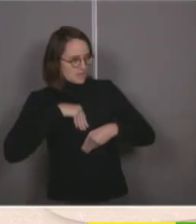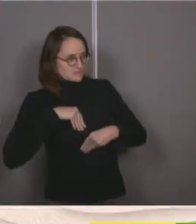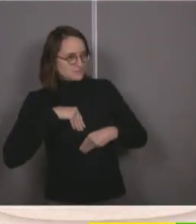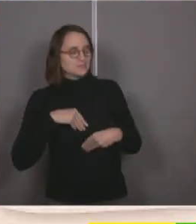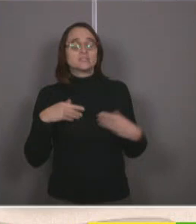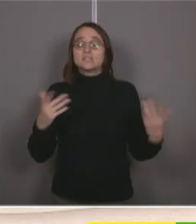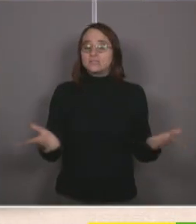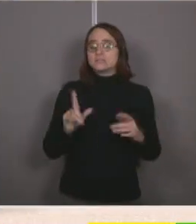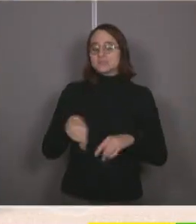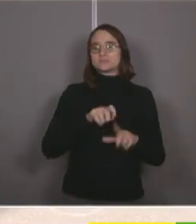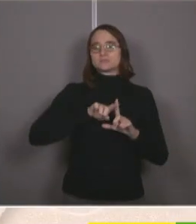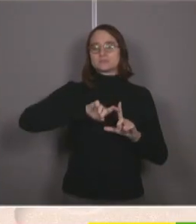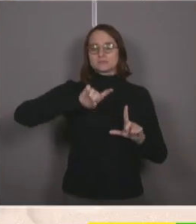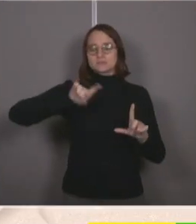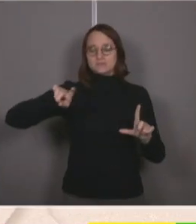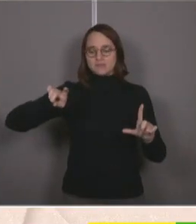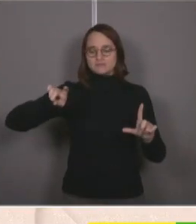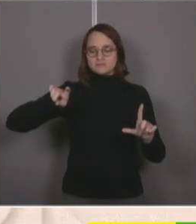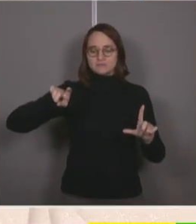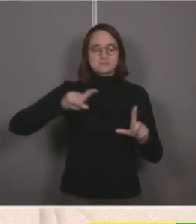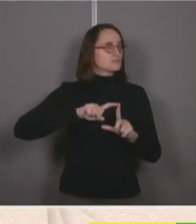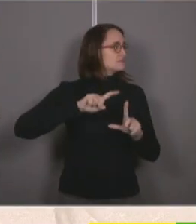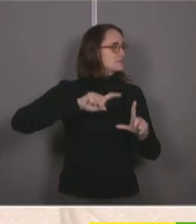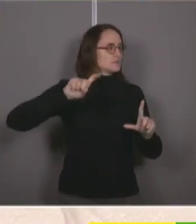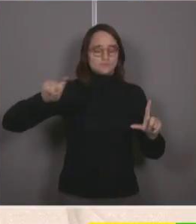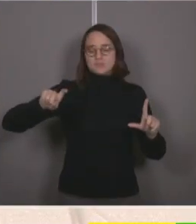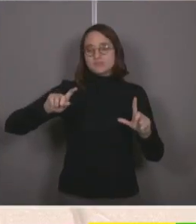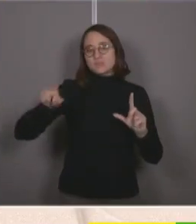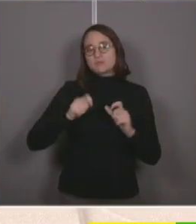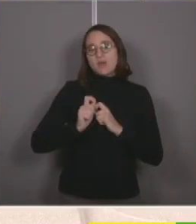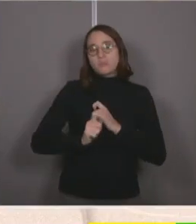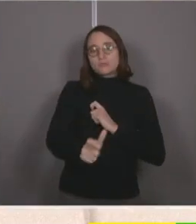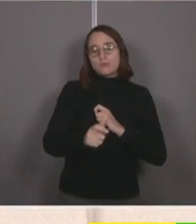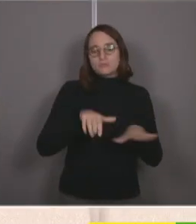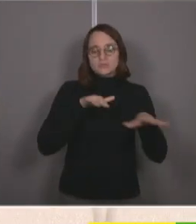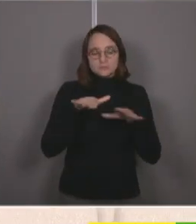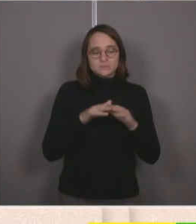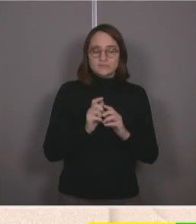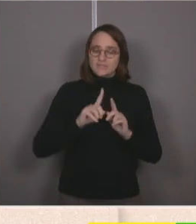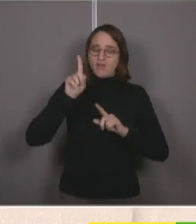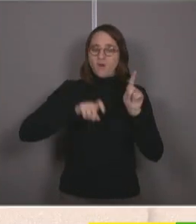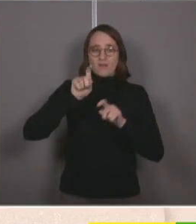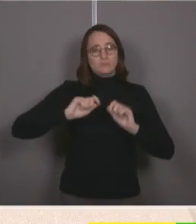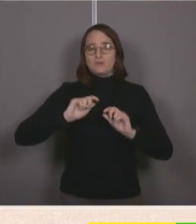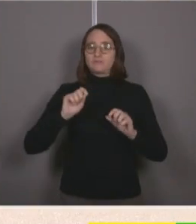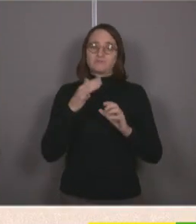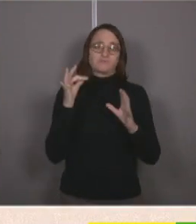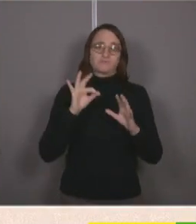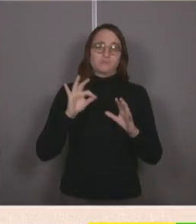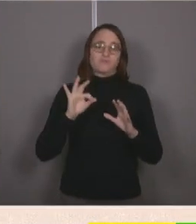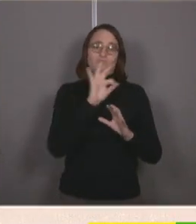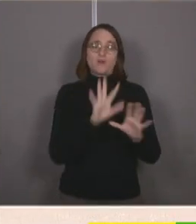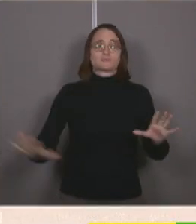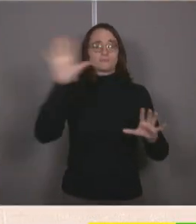sondage? Hop, est-ce que ça marche? Ça marche. Dit protocole méthodologique, une enquête auprès de l'ensemble des Français qui a été menée au mois de